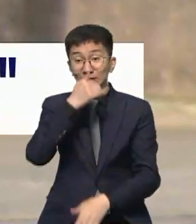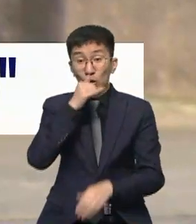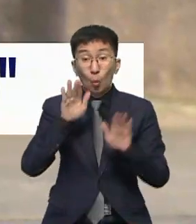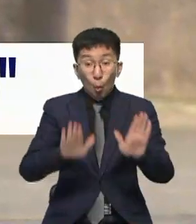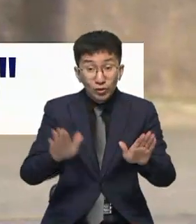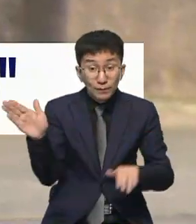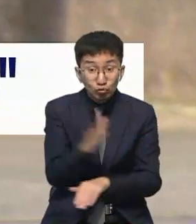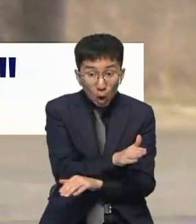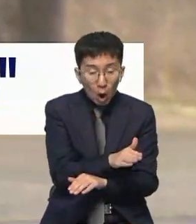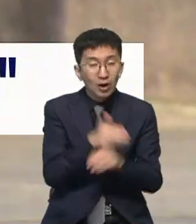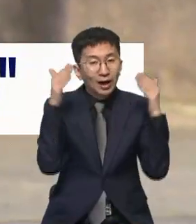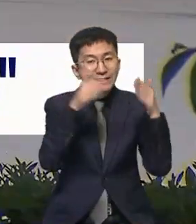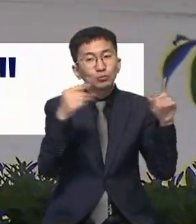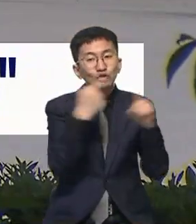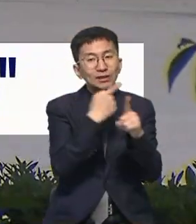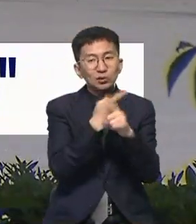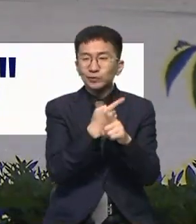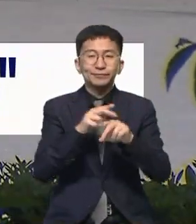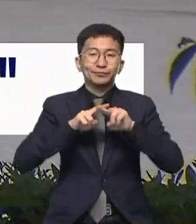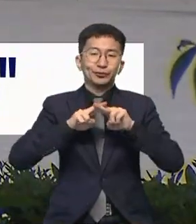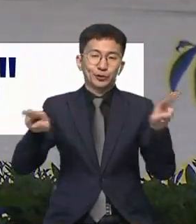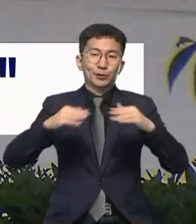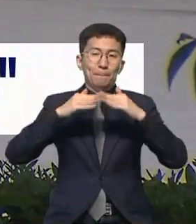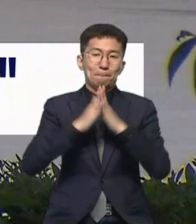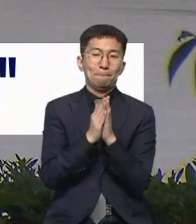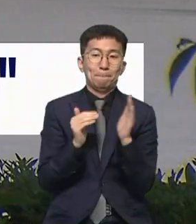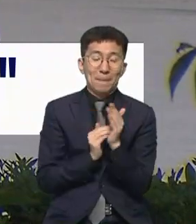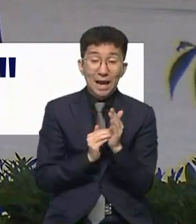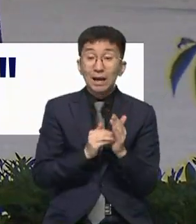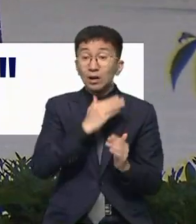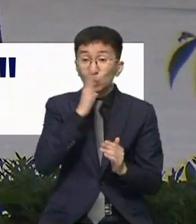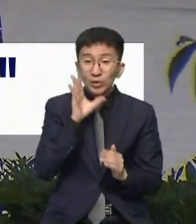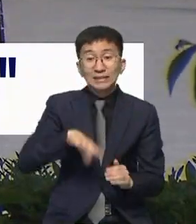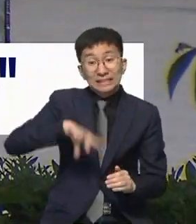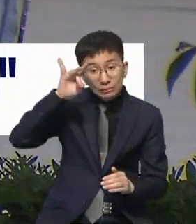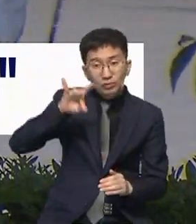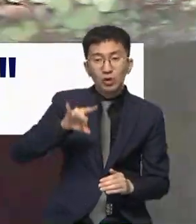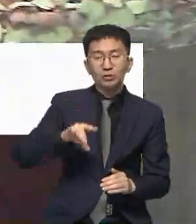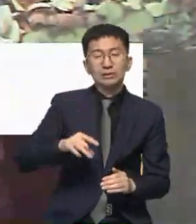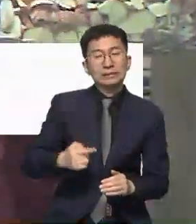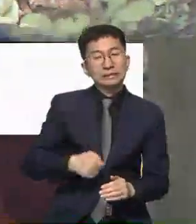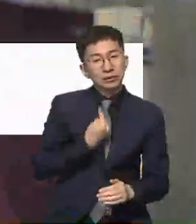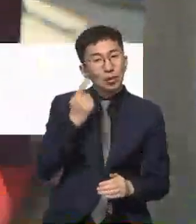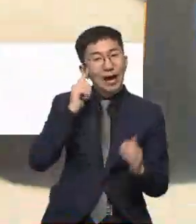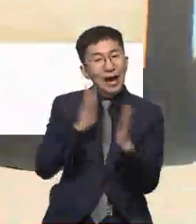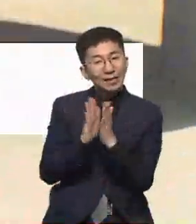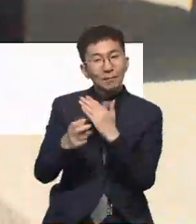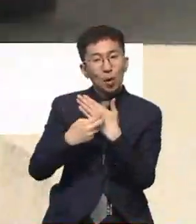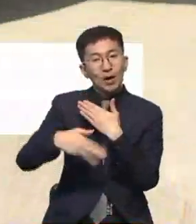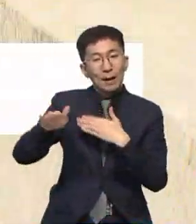오늘부턴 집중관리군 분류가 사라져 고령층 스스로 병원을 찾아야 합니다.